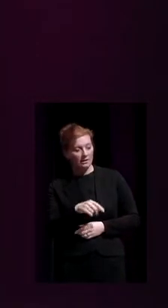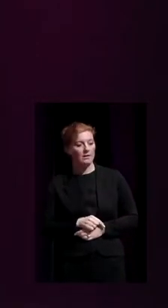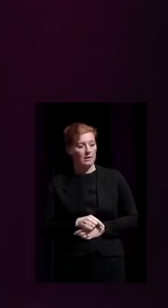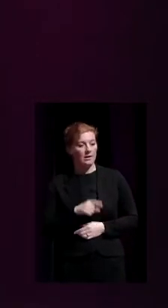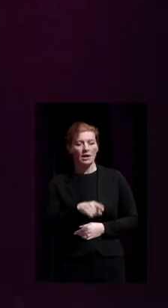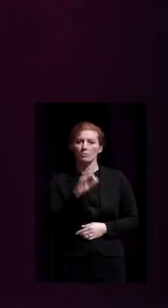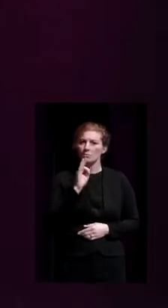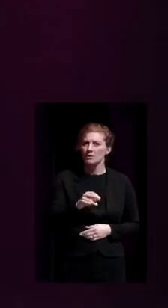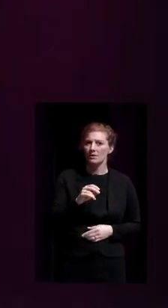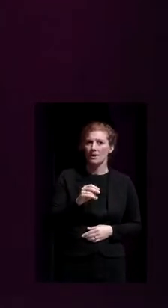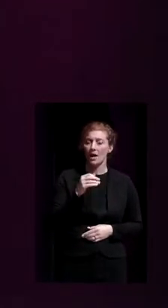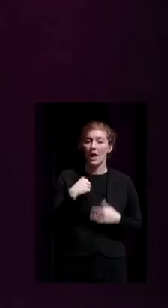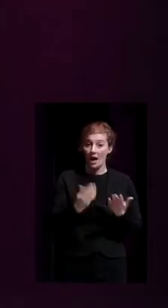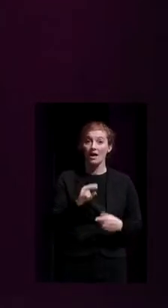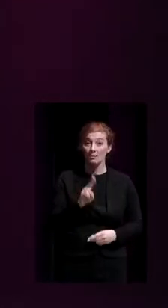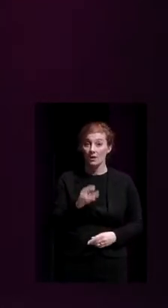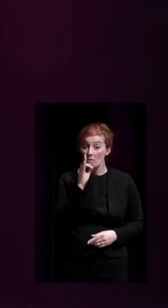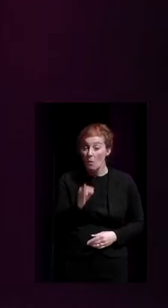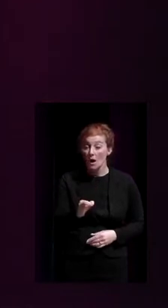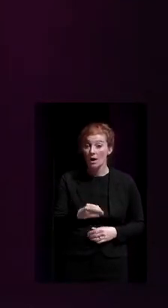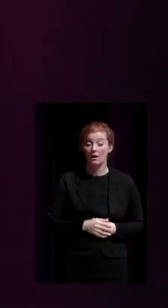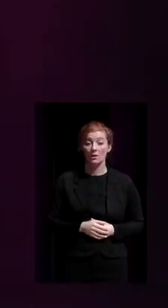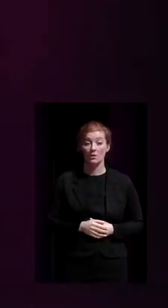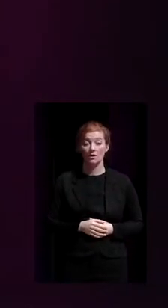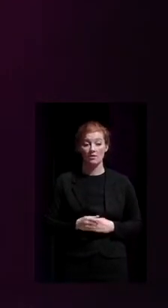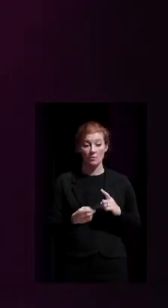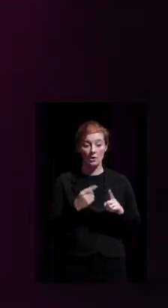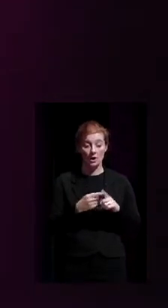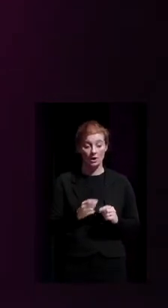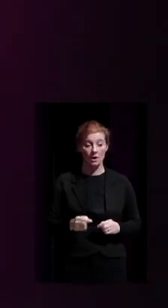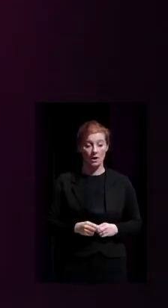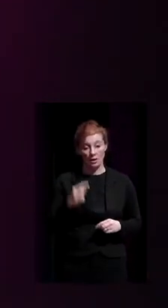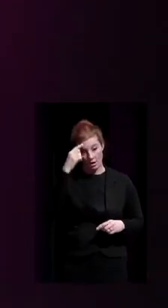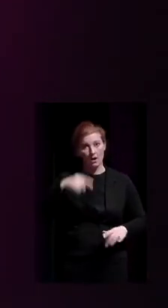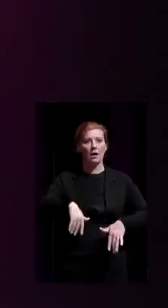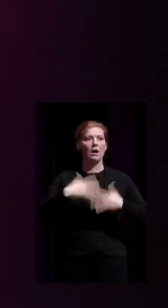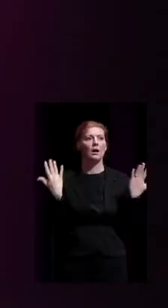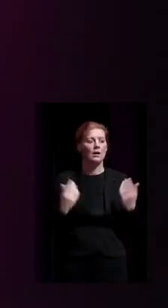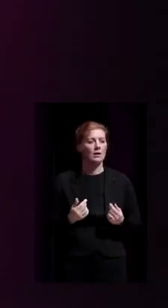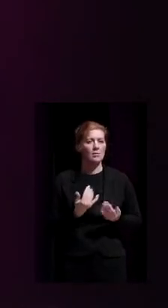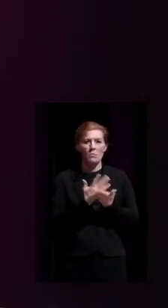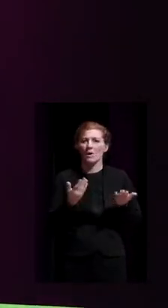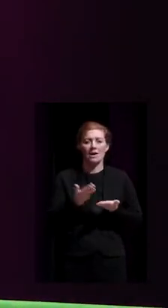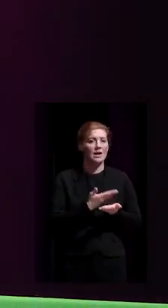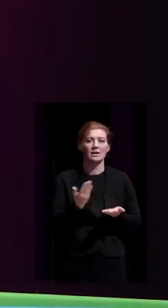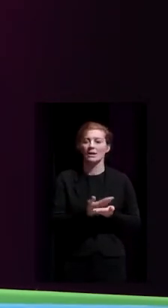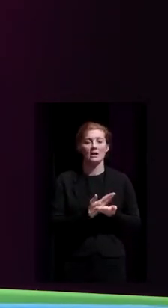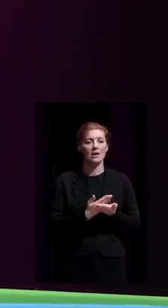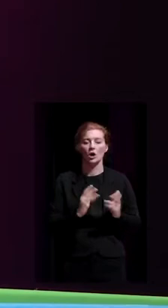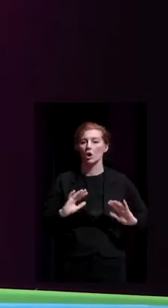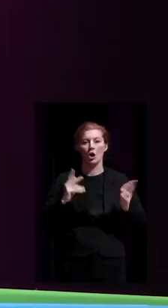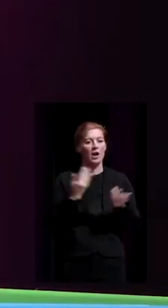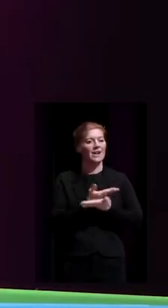frågeställning ju mer vi arbetar med detta. Och när vi framförallt insåg att många länder inte kommer nå de